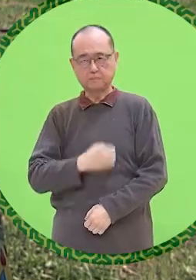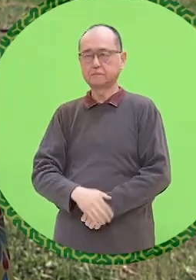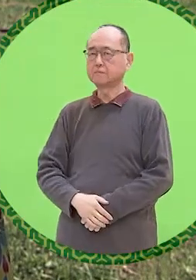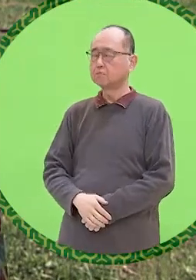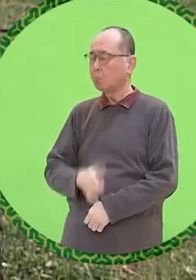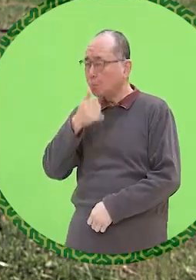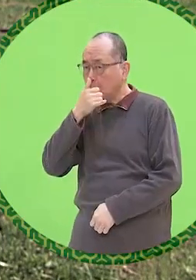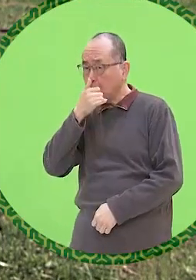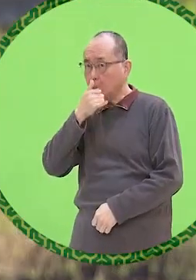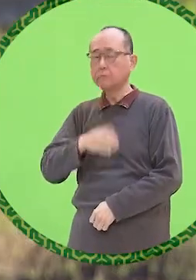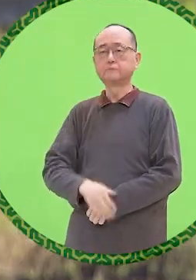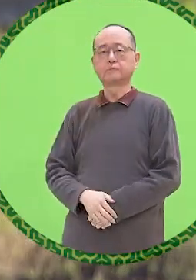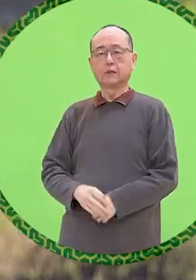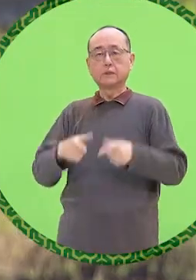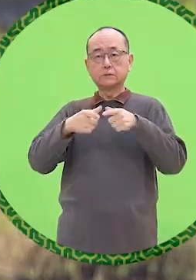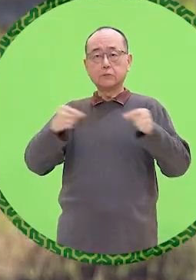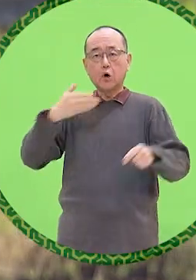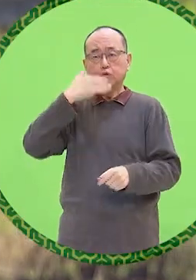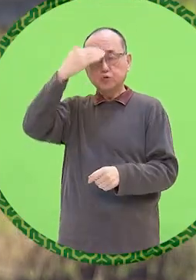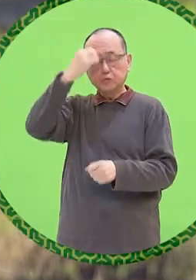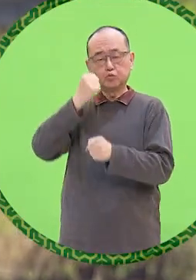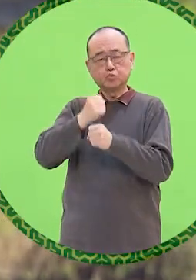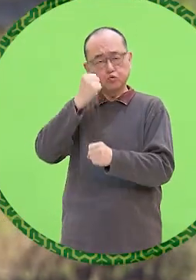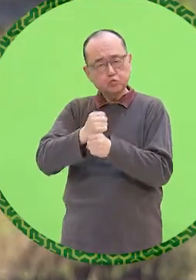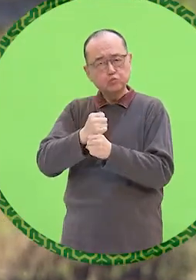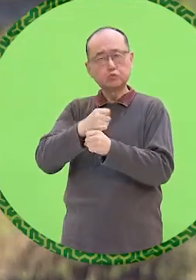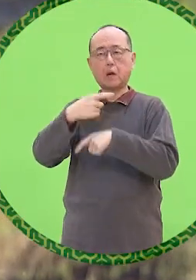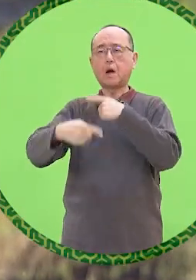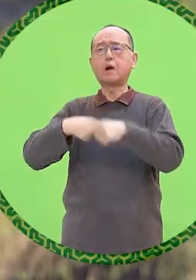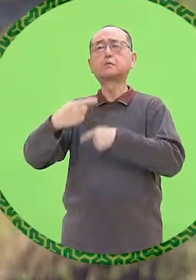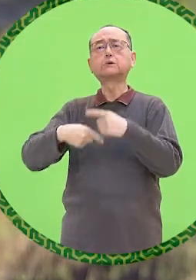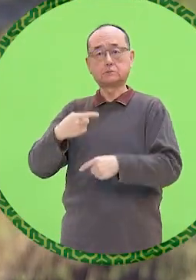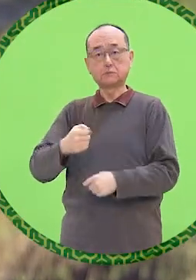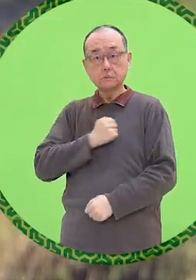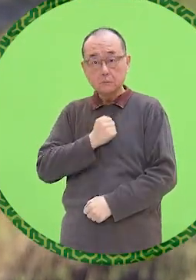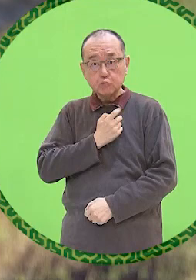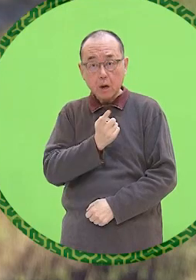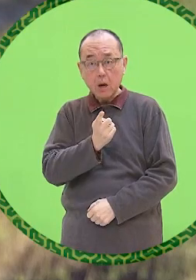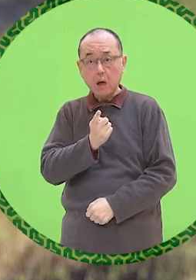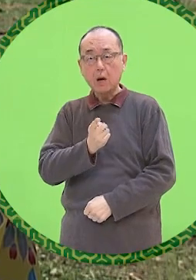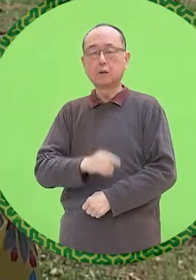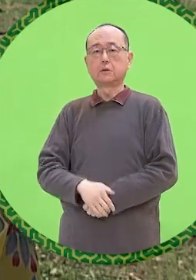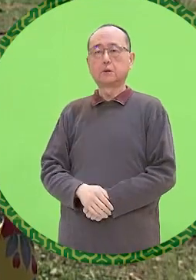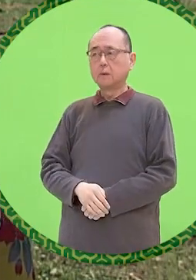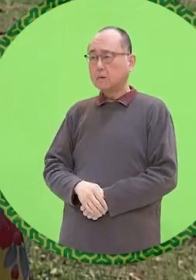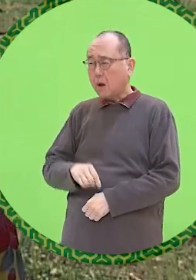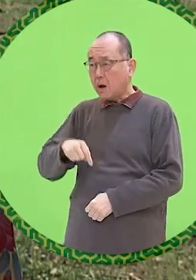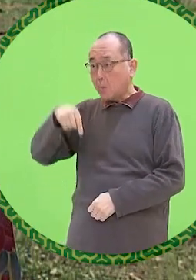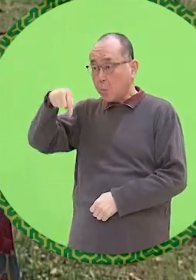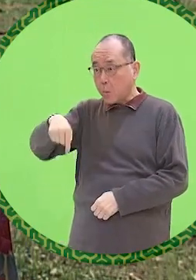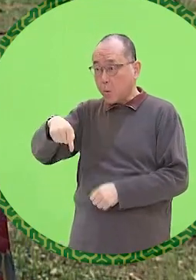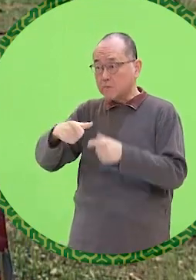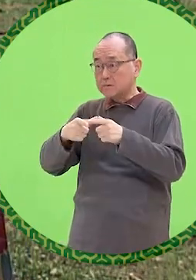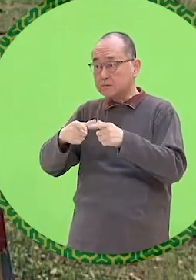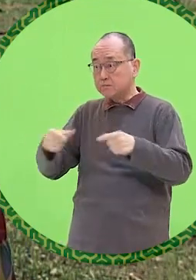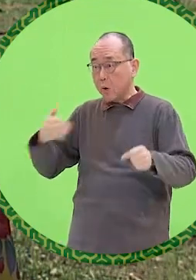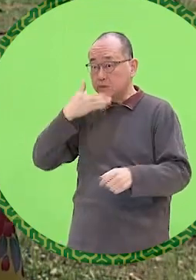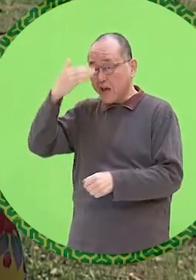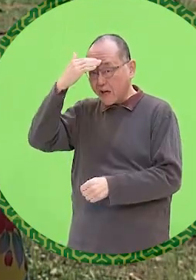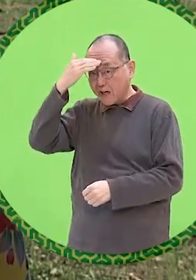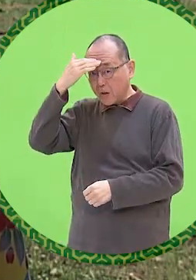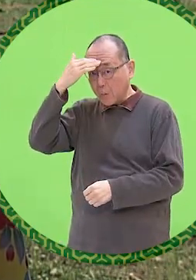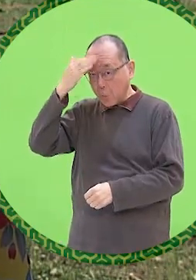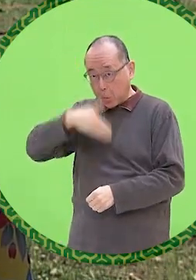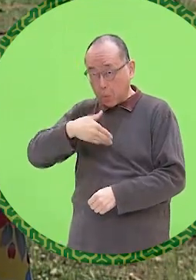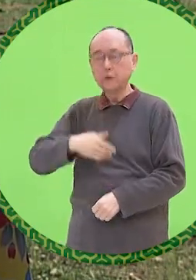。 何ですか？ 日本酒を作っとるらしいが知っとるか？ 熊野で日本酒作ってましたっ